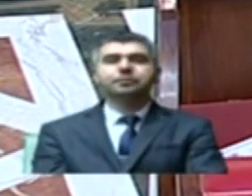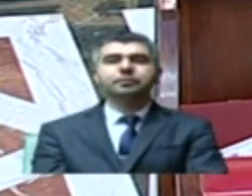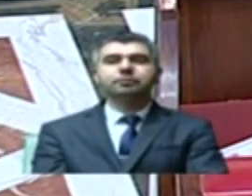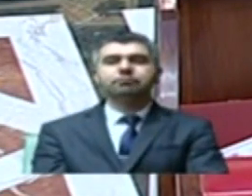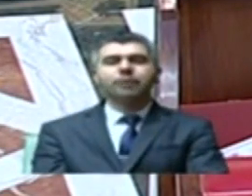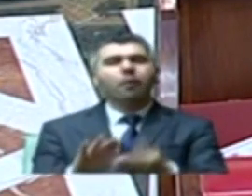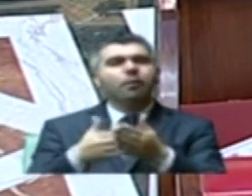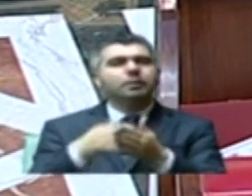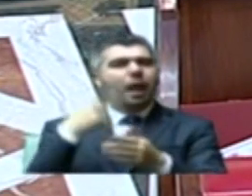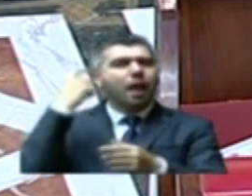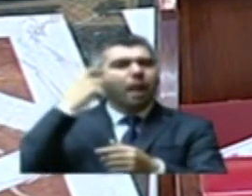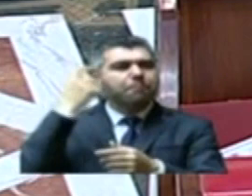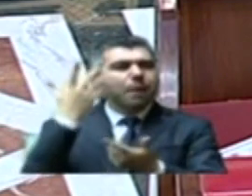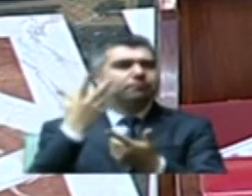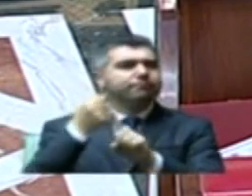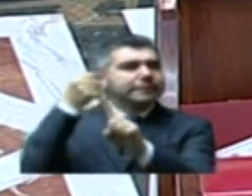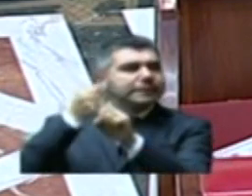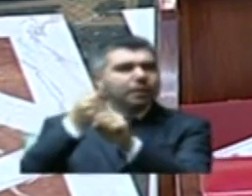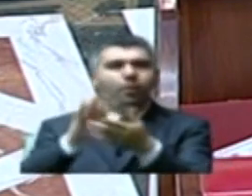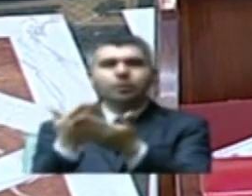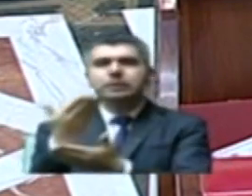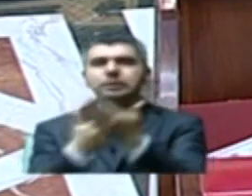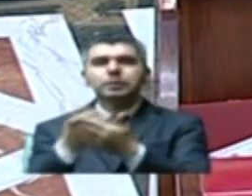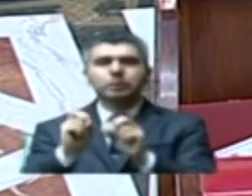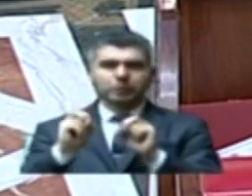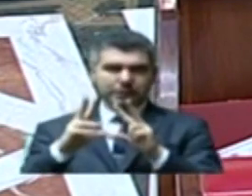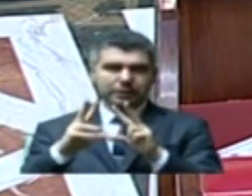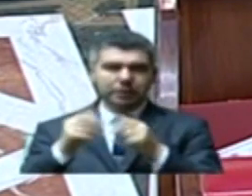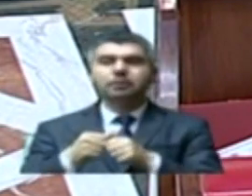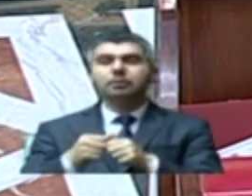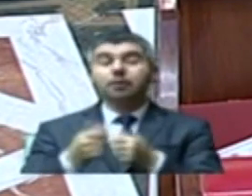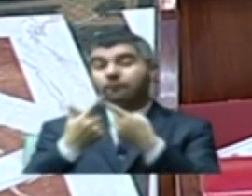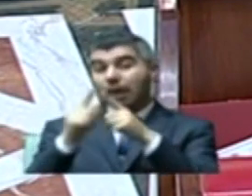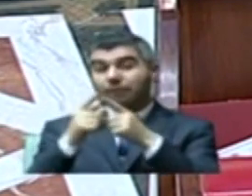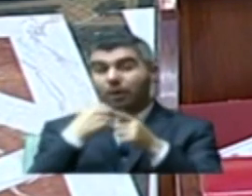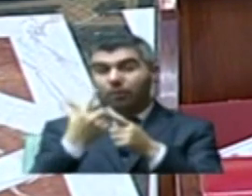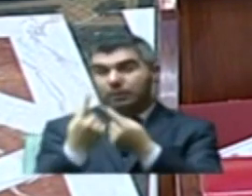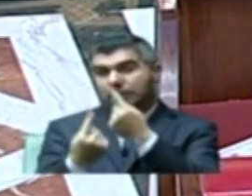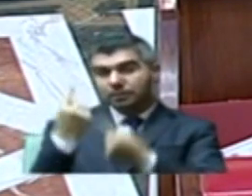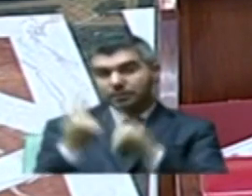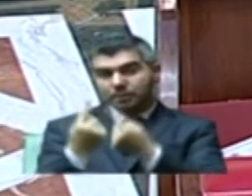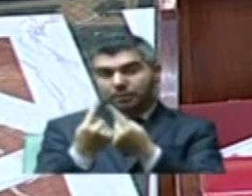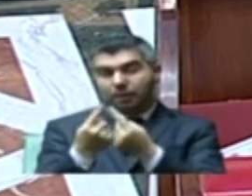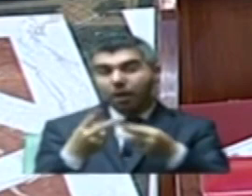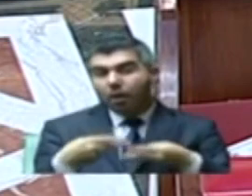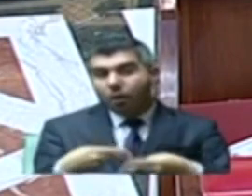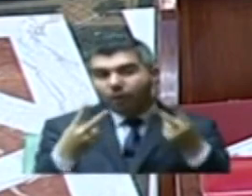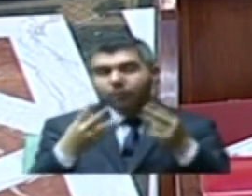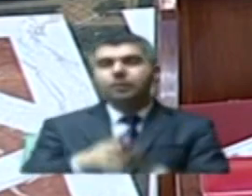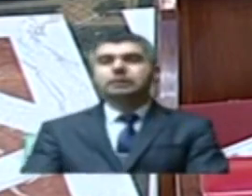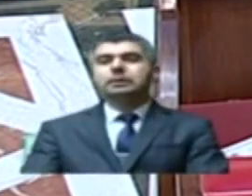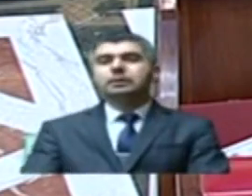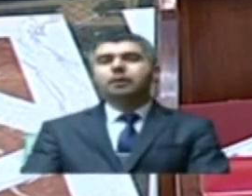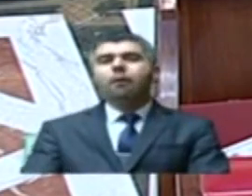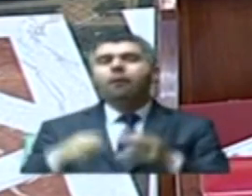وما كاينش حاجه اللي تنفكروا فيها قد هذه، ولكن هناك واحد مجموعة من المعادلات خصنا نحلوها. مثلا